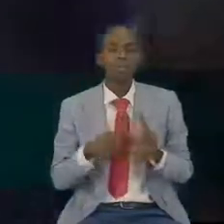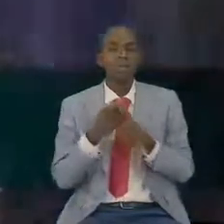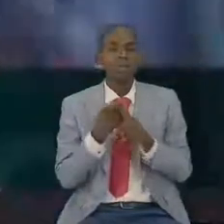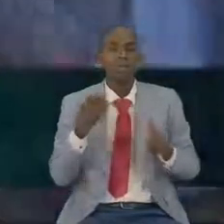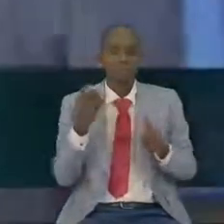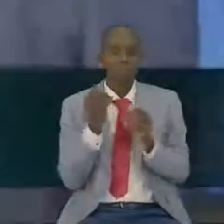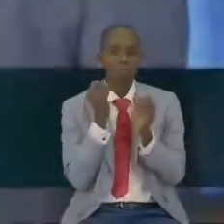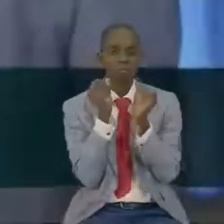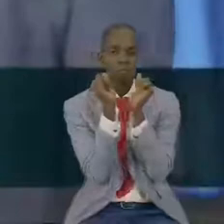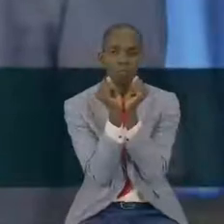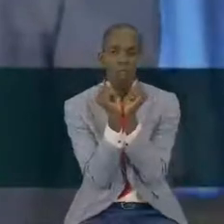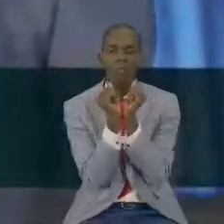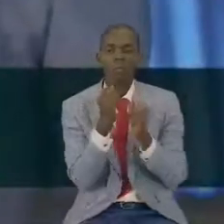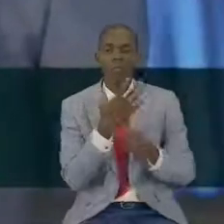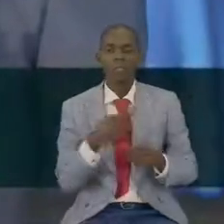et